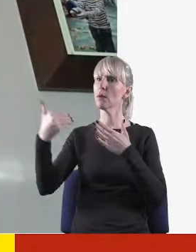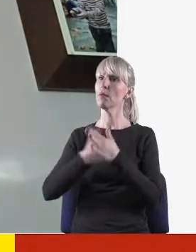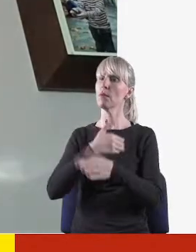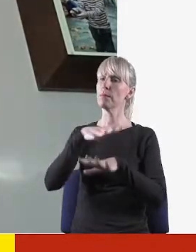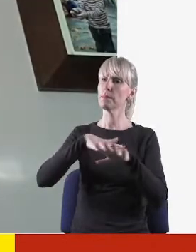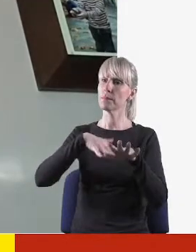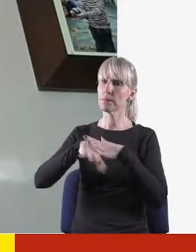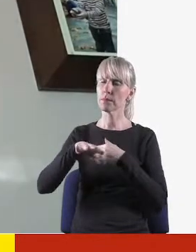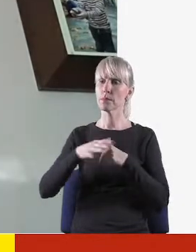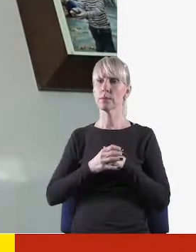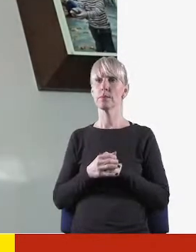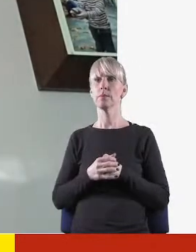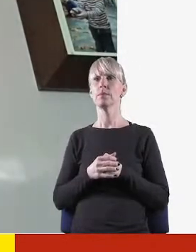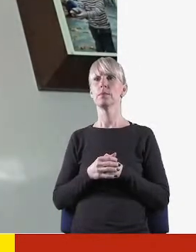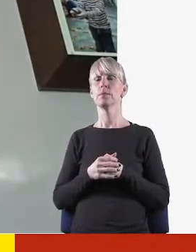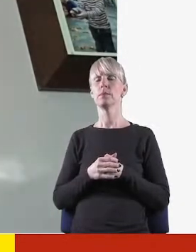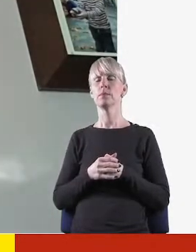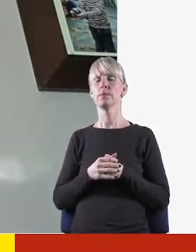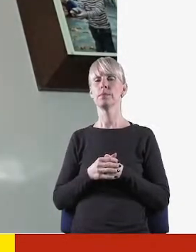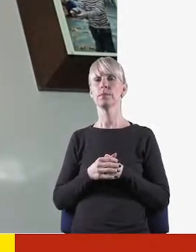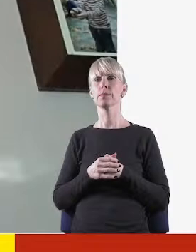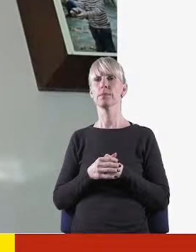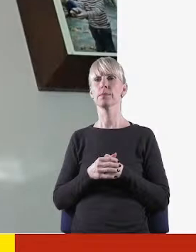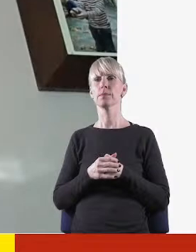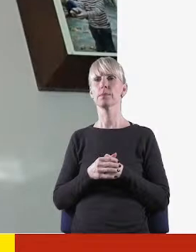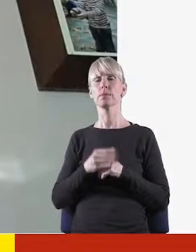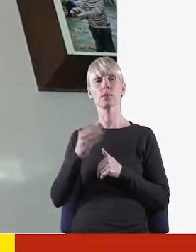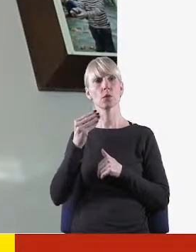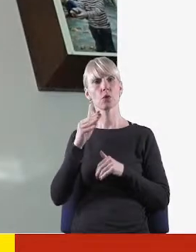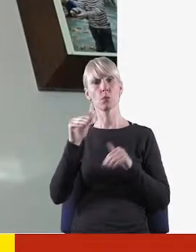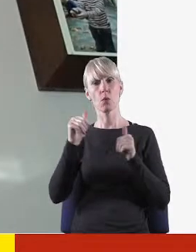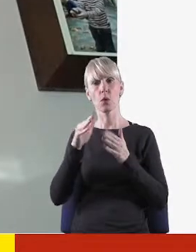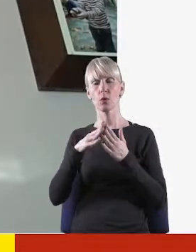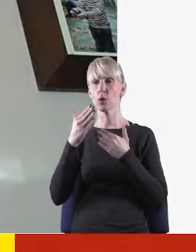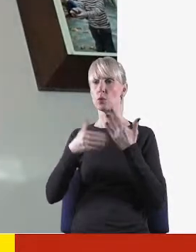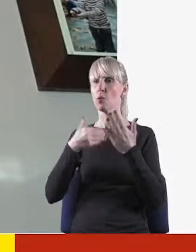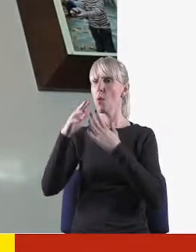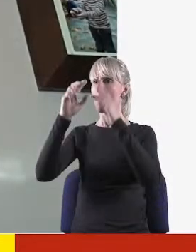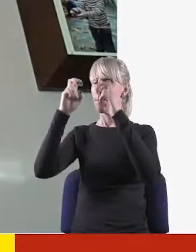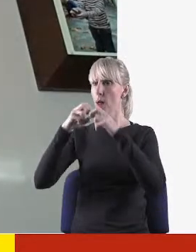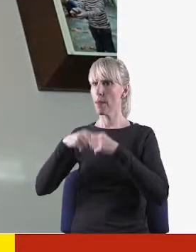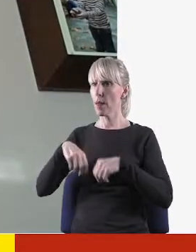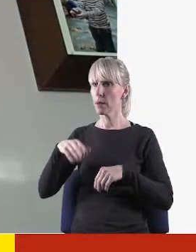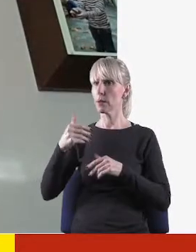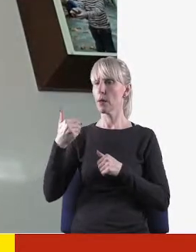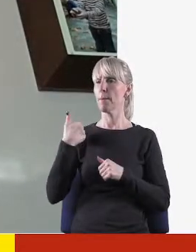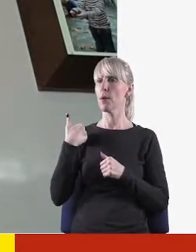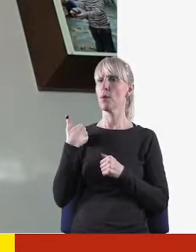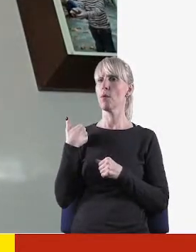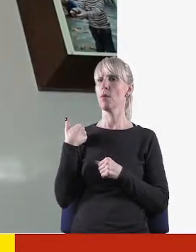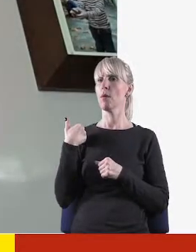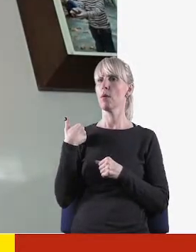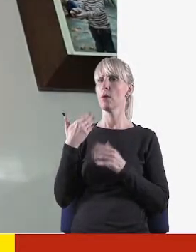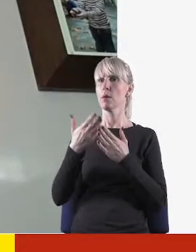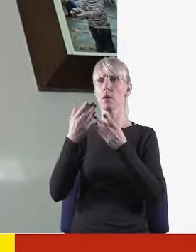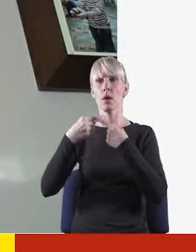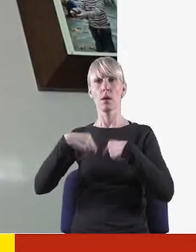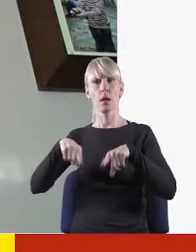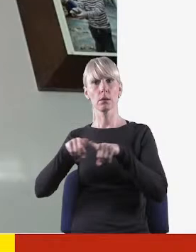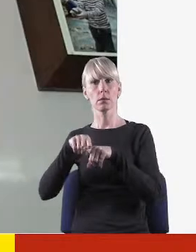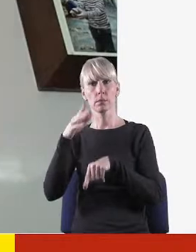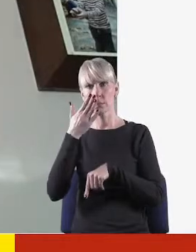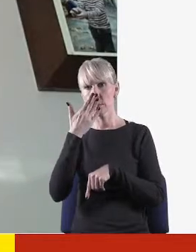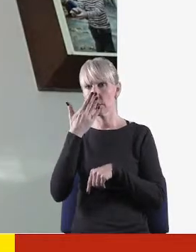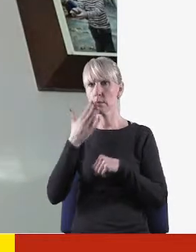I jeszcze jedno pytanie. Czy państwo prowadzą badania w kierunku tego, jak realizowane